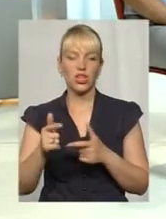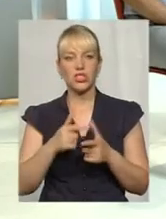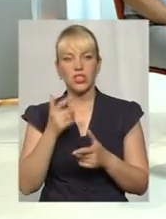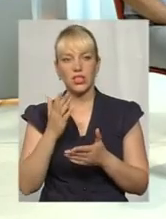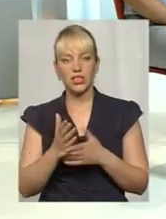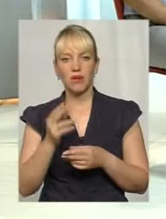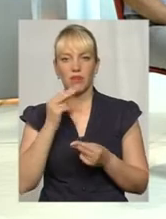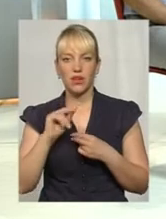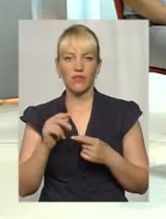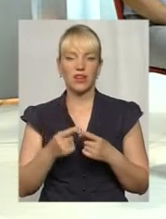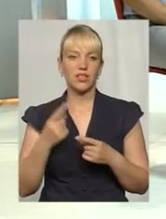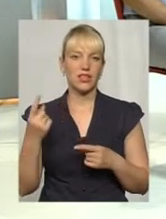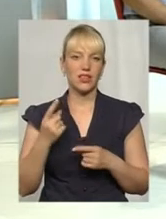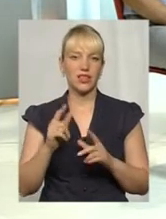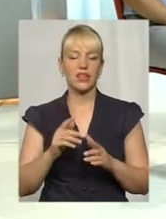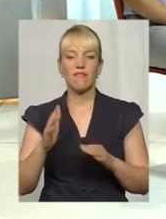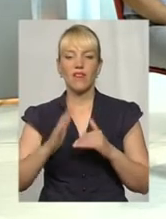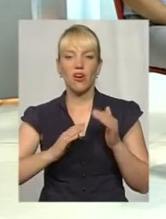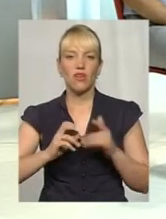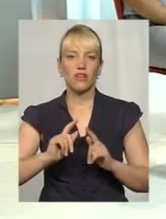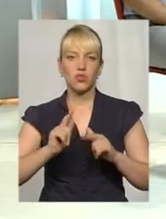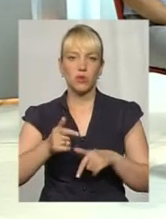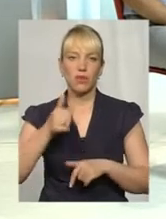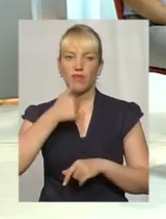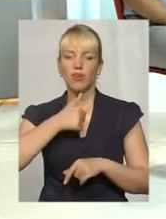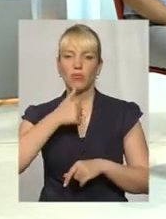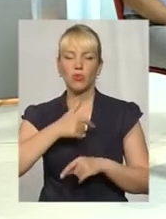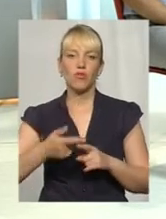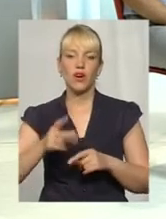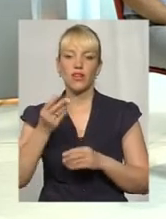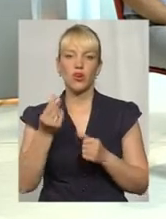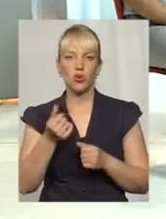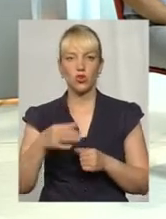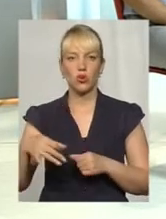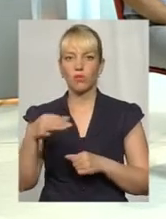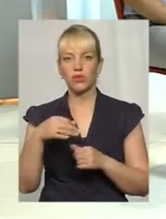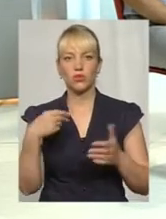от, власне, єдине фахове вступне випробування, а гроші обласного бюджету?